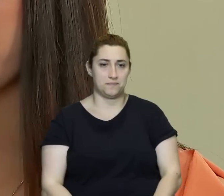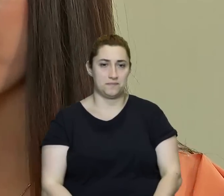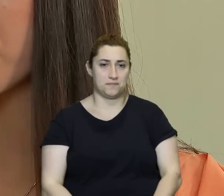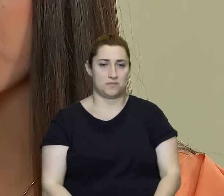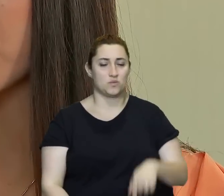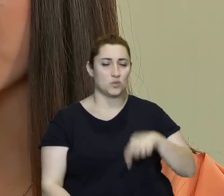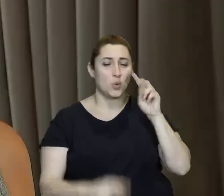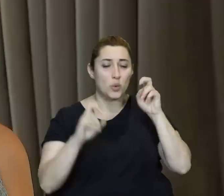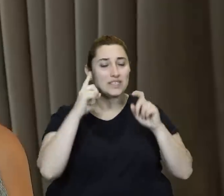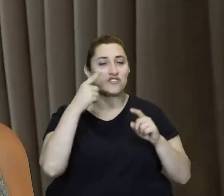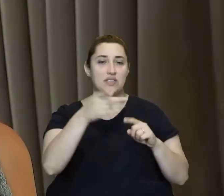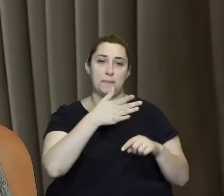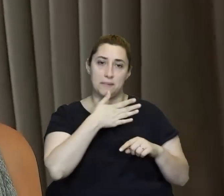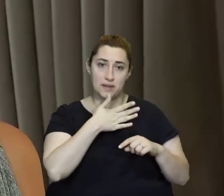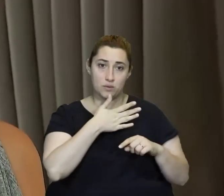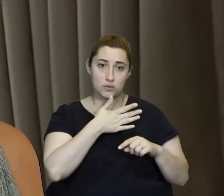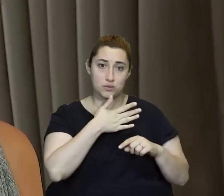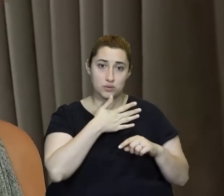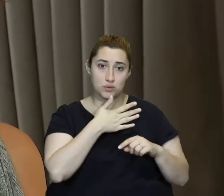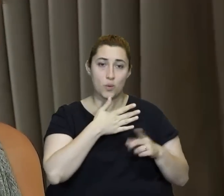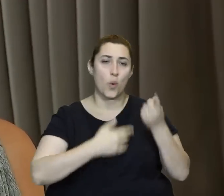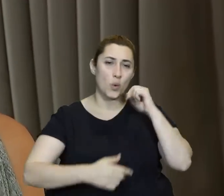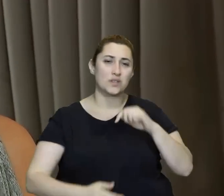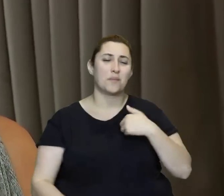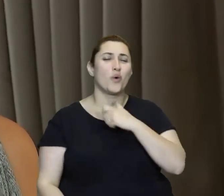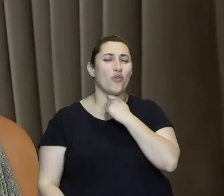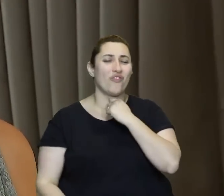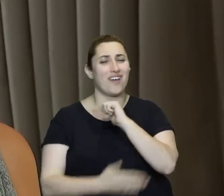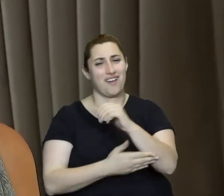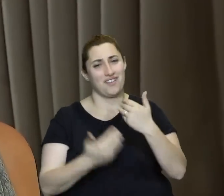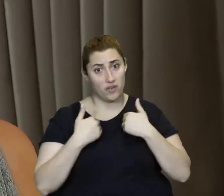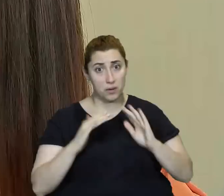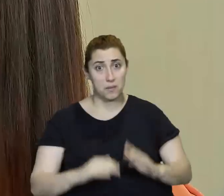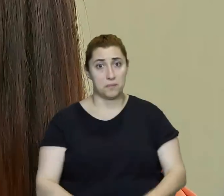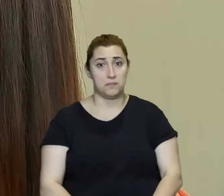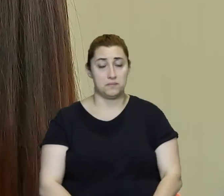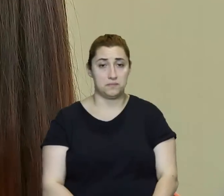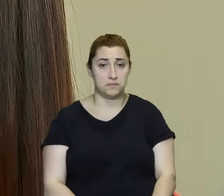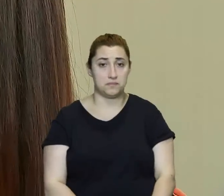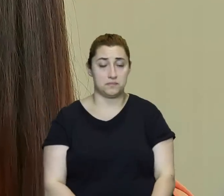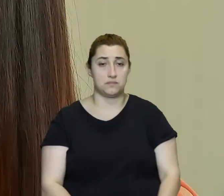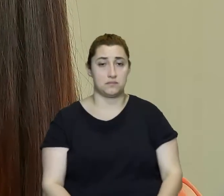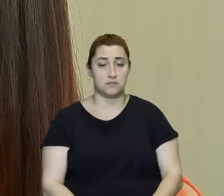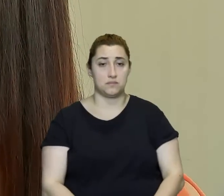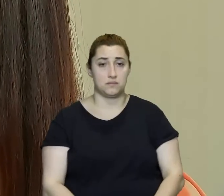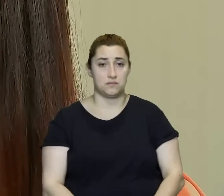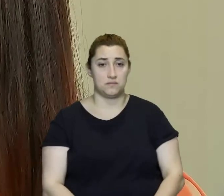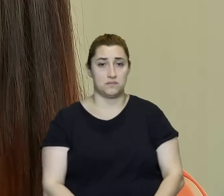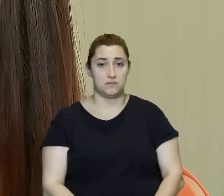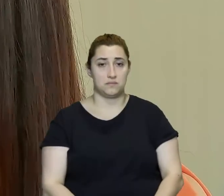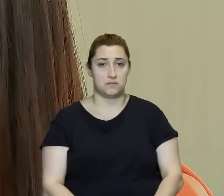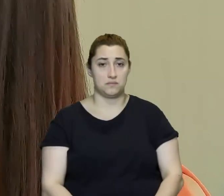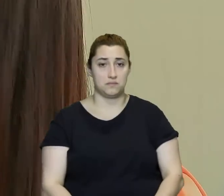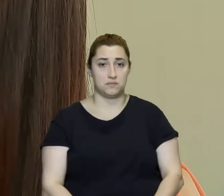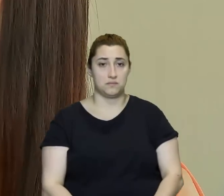Bu konuyu bir tek sen biliyorsun. O yüzden bana lütfen yardımcı ol, olur mu? Zehra tamam diye bahs